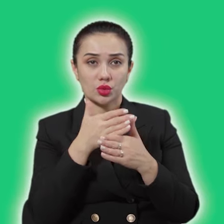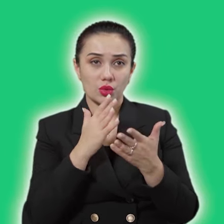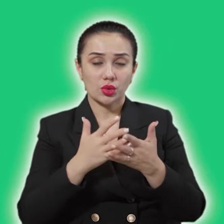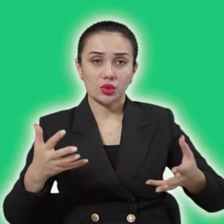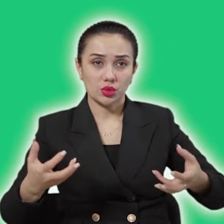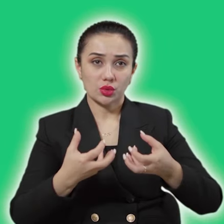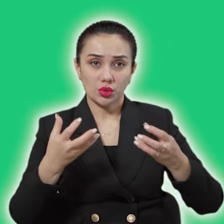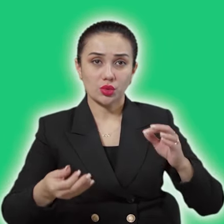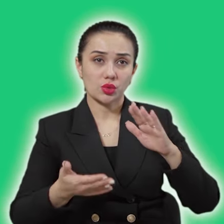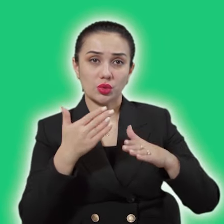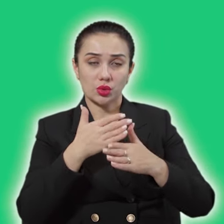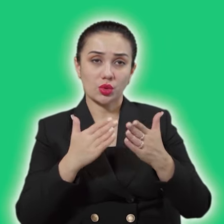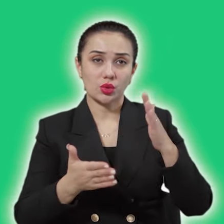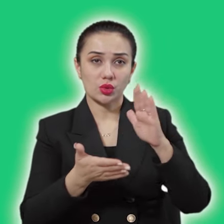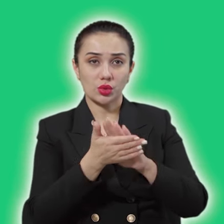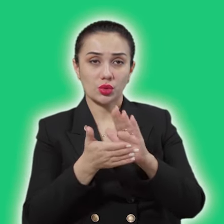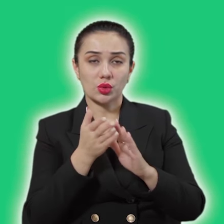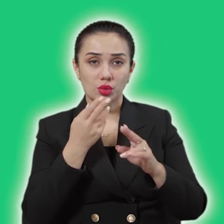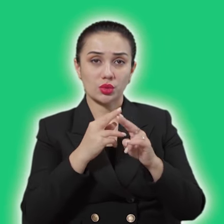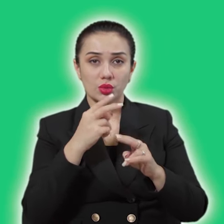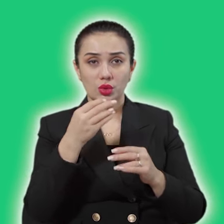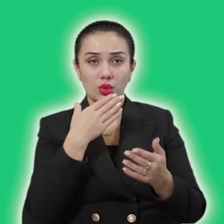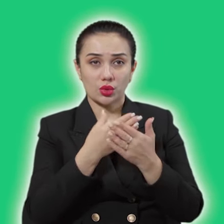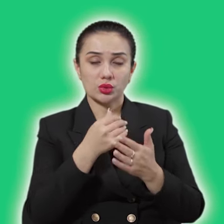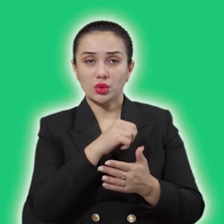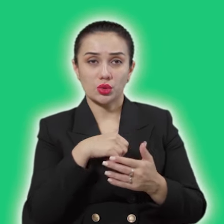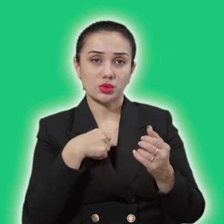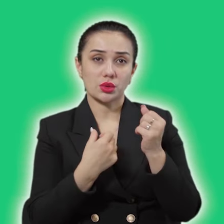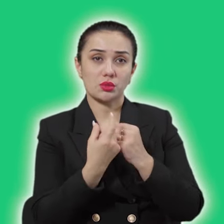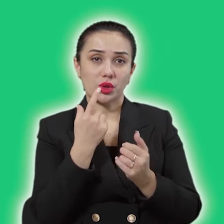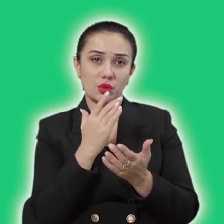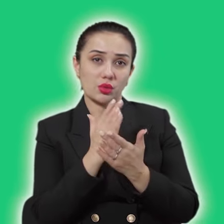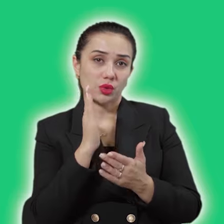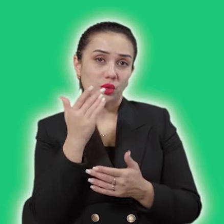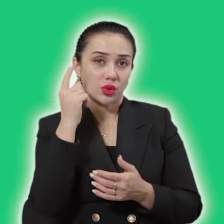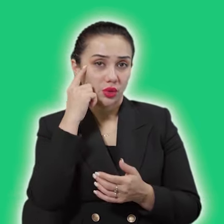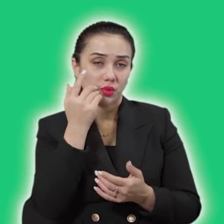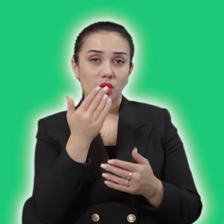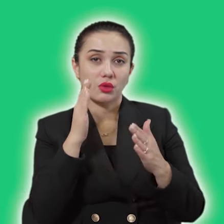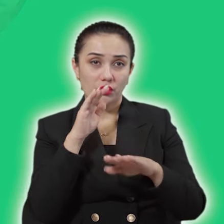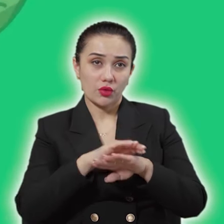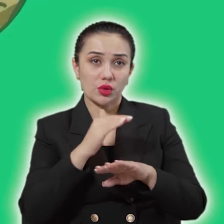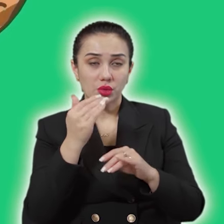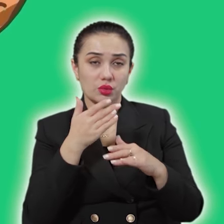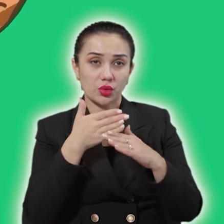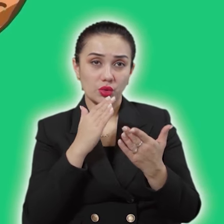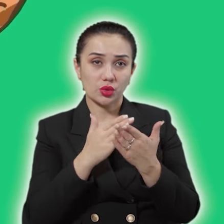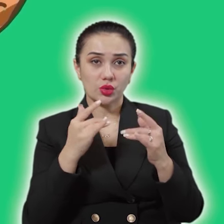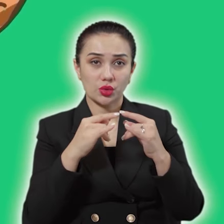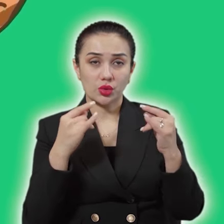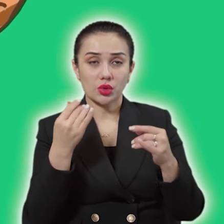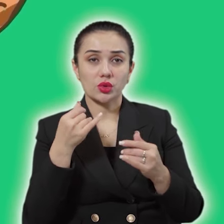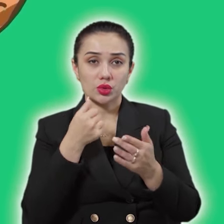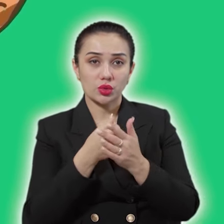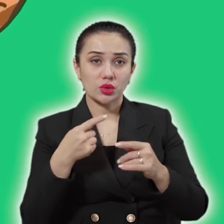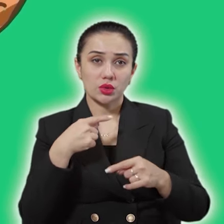nonvoy xamir qorib non yopadi. Sizlar esa bu nonni o'zidan o'zi paydo bo'lib qolgan deb o'ylaysizlar. Vaholanki bu non